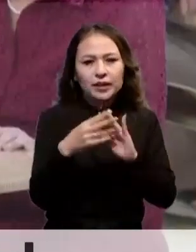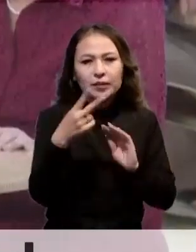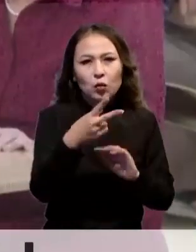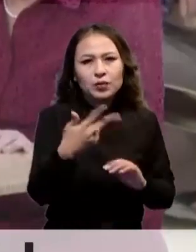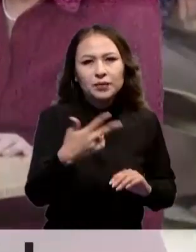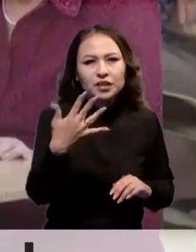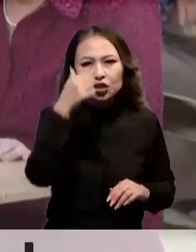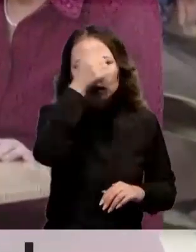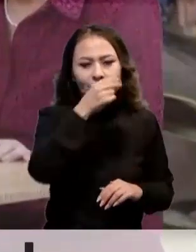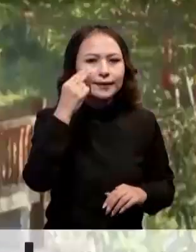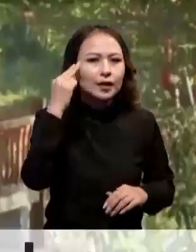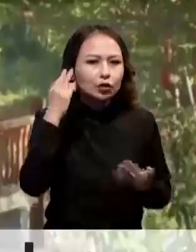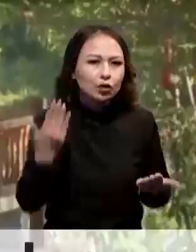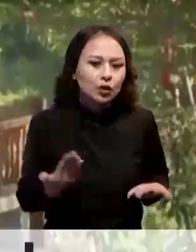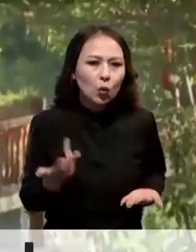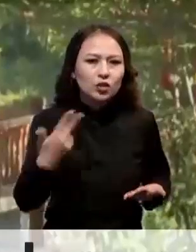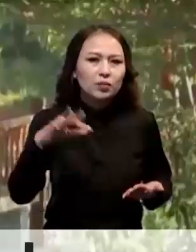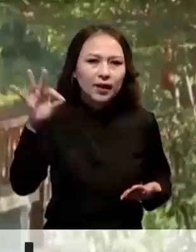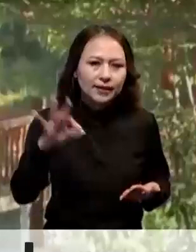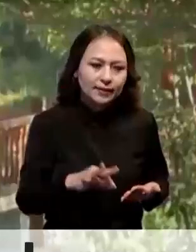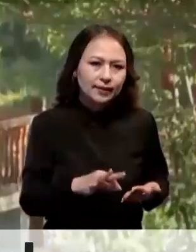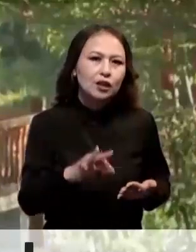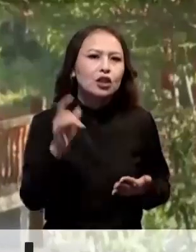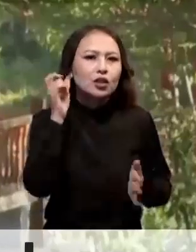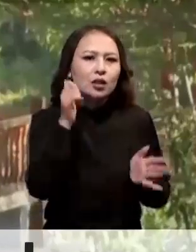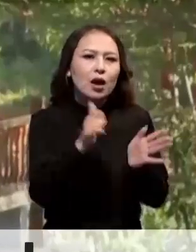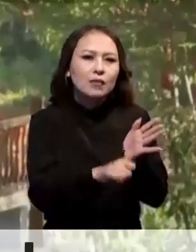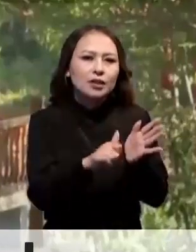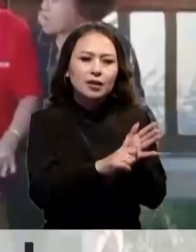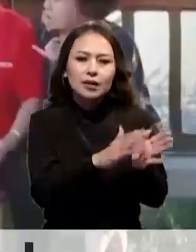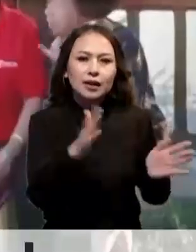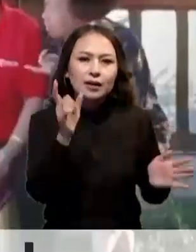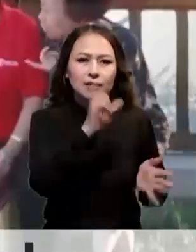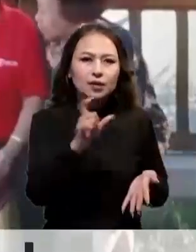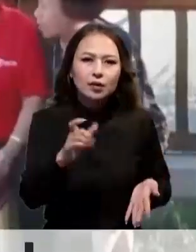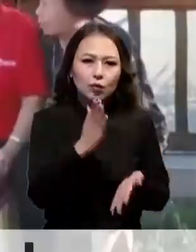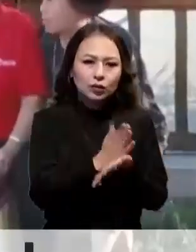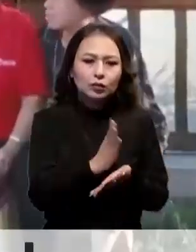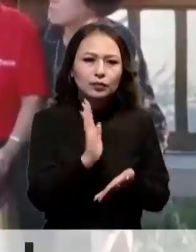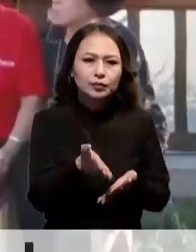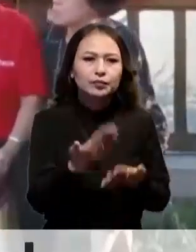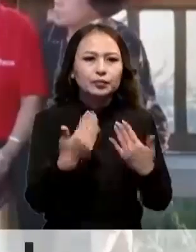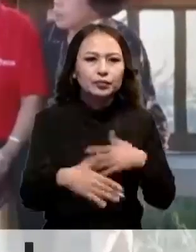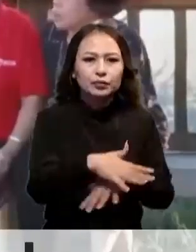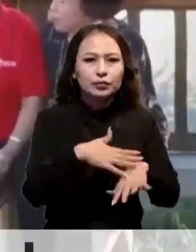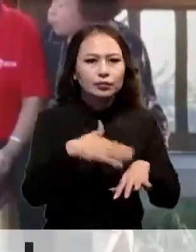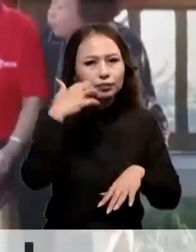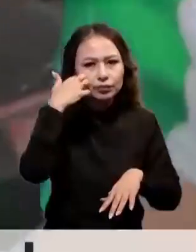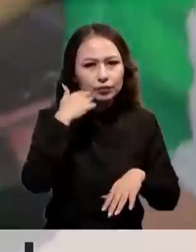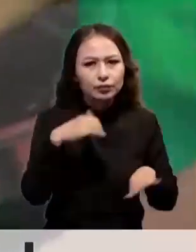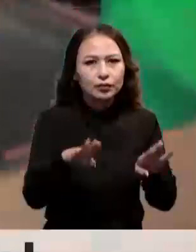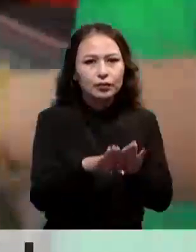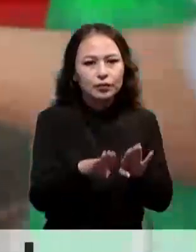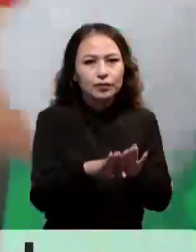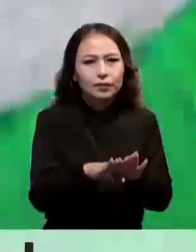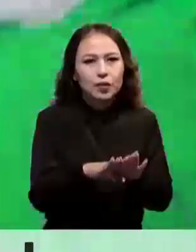Жалпы 2035 жылы Қытай тұрғындарының 30% жасы 60-тан асқан азаматтар болады деген болжам бар. Яғни